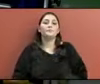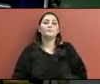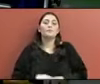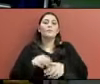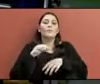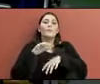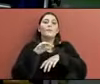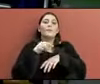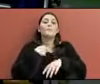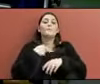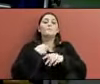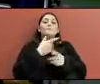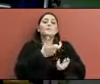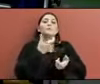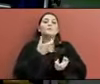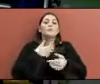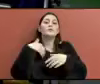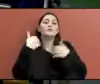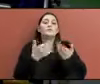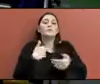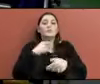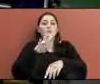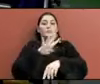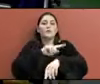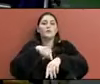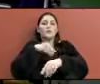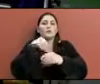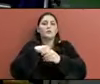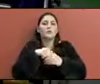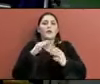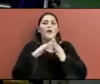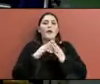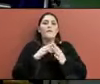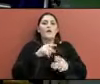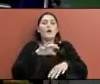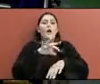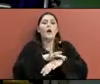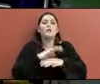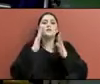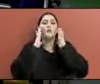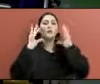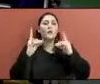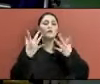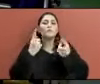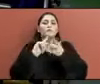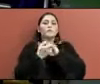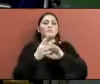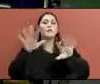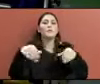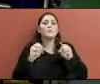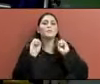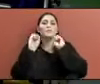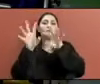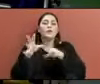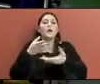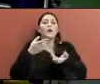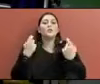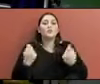ulaştıktan 24 saat içerisinde biz vatandaşımızın evine hasta karyolasını teslim etmeye gayret